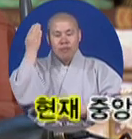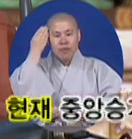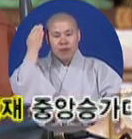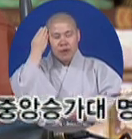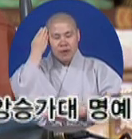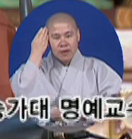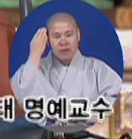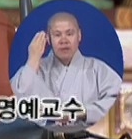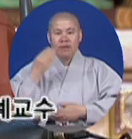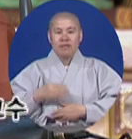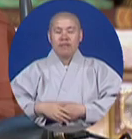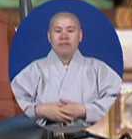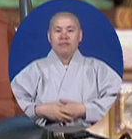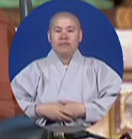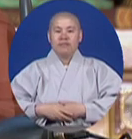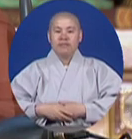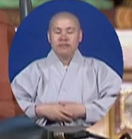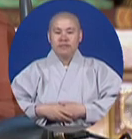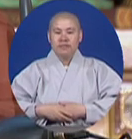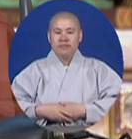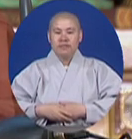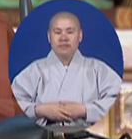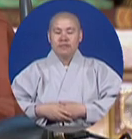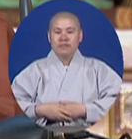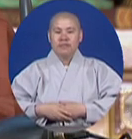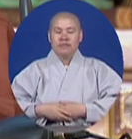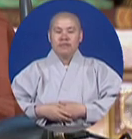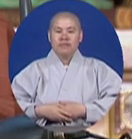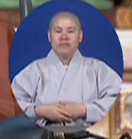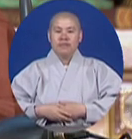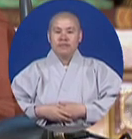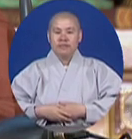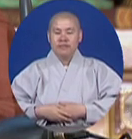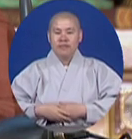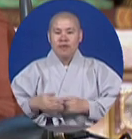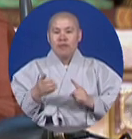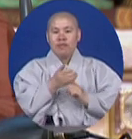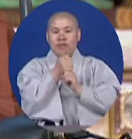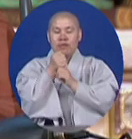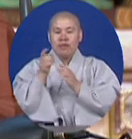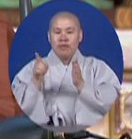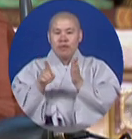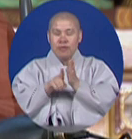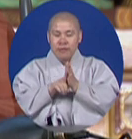보리와 번뇌 이런 것은 아주 이 불교